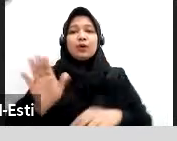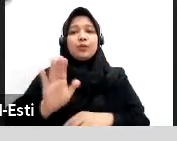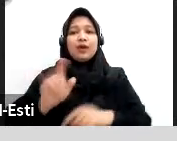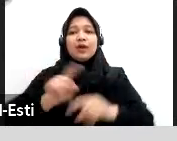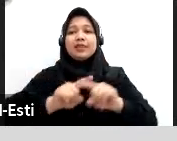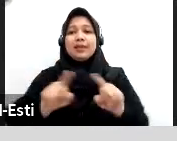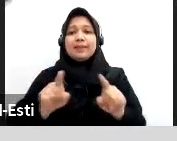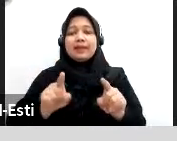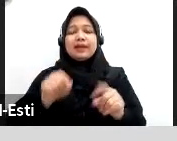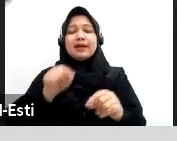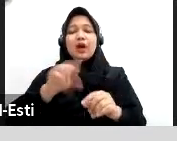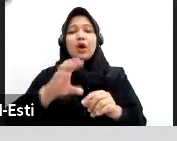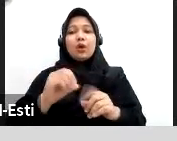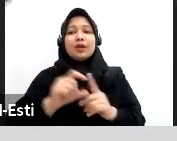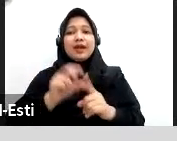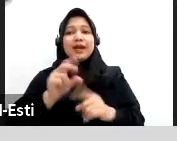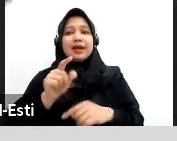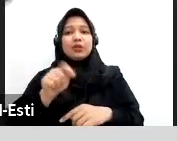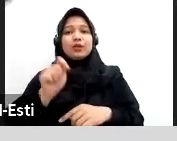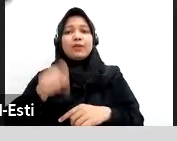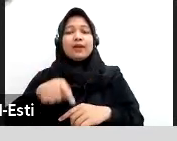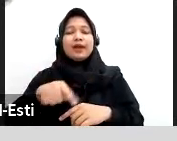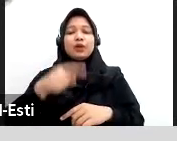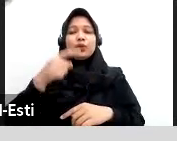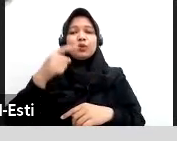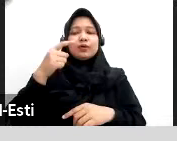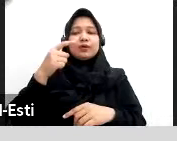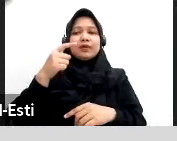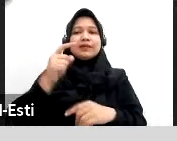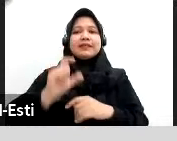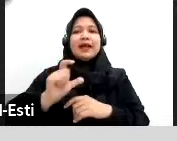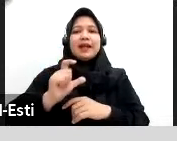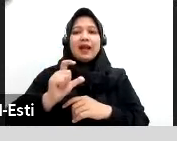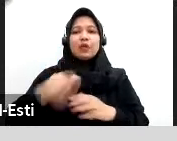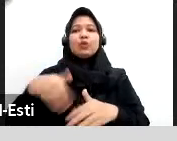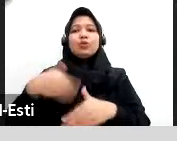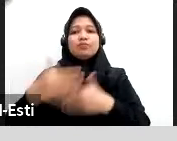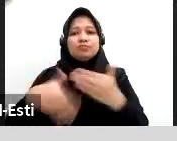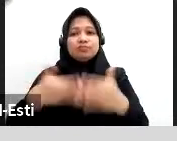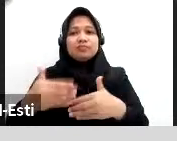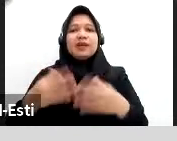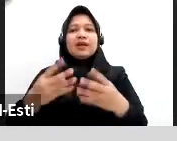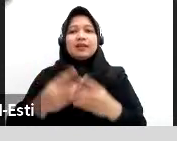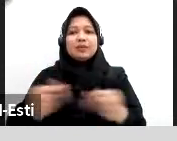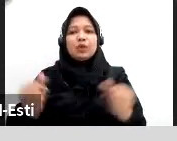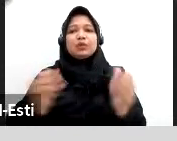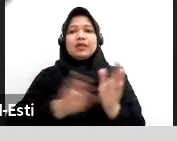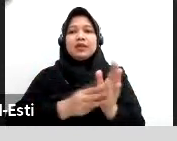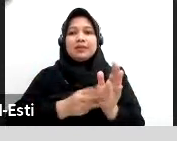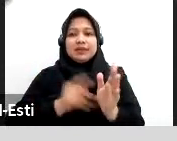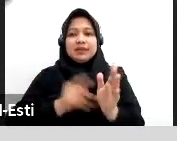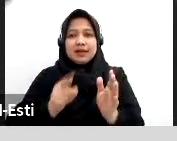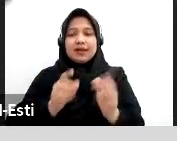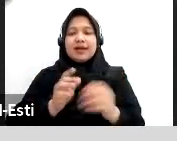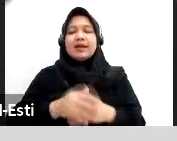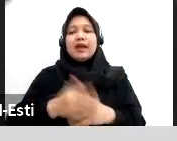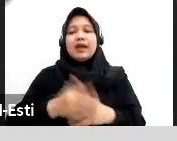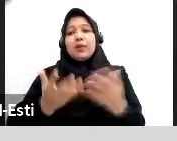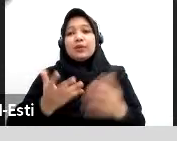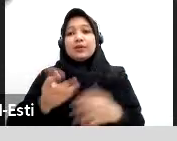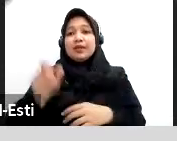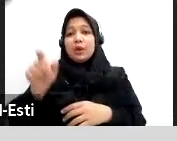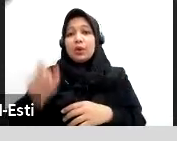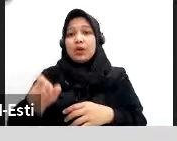tapi dianggap sebagai mekanisme penyelesaian sengketa itu sendiri eh baik ini dengan bantuan manusia